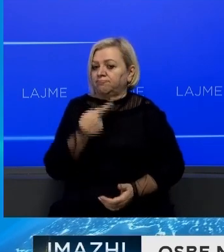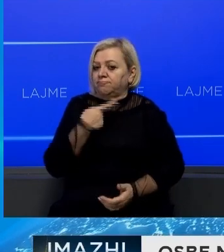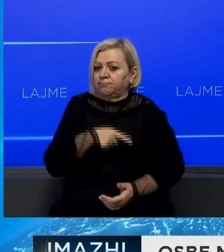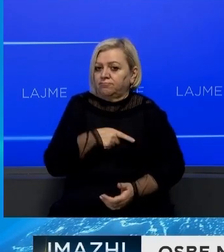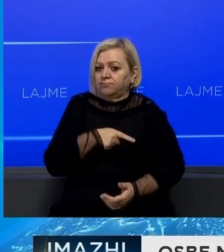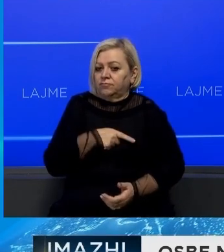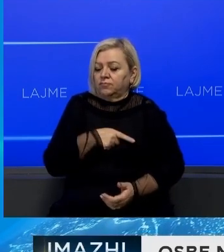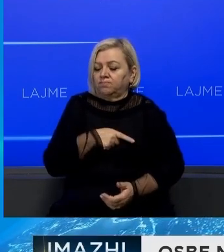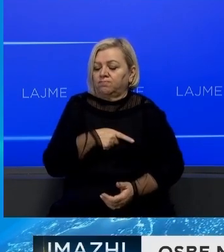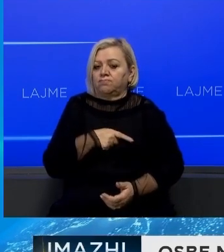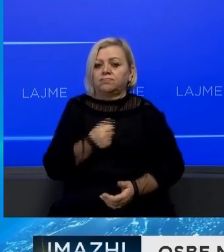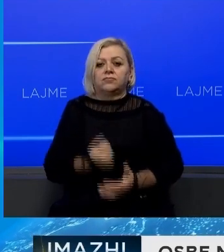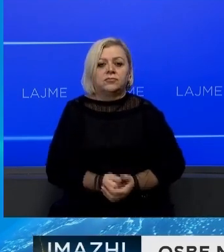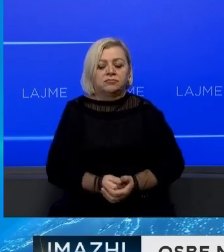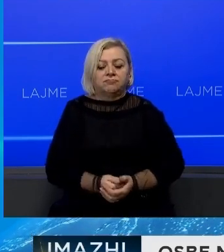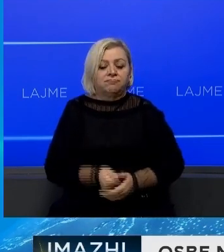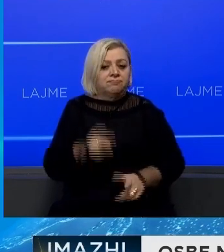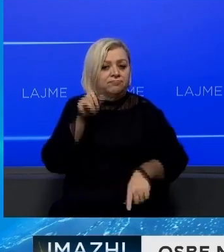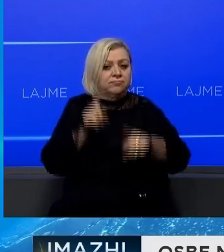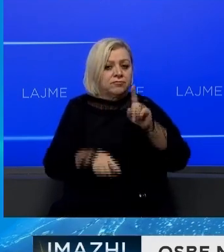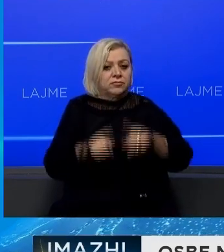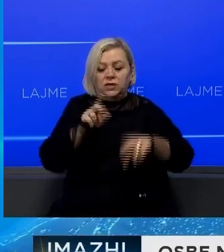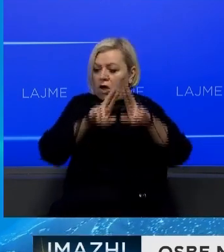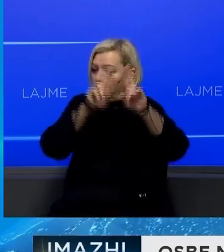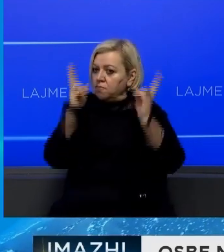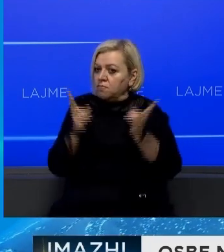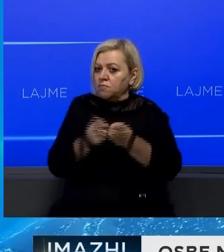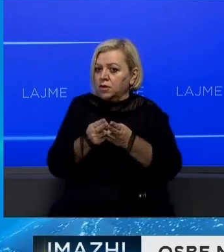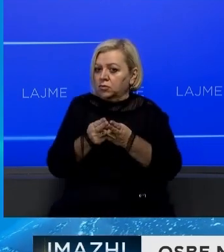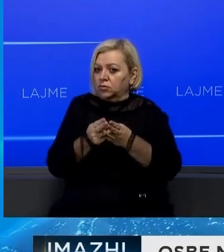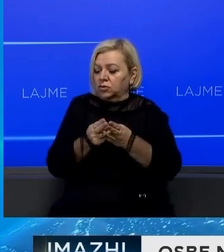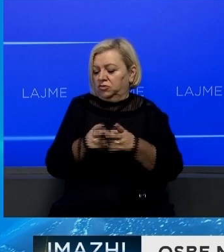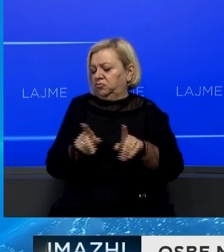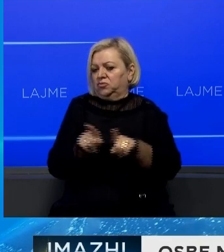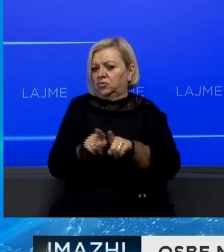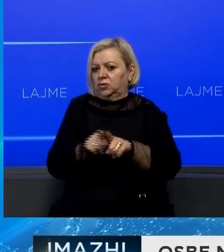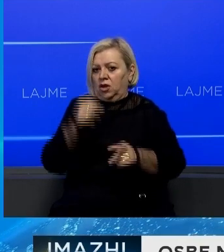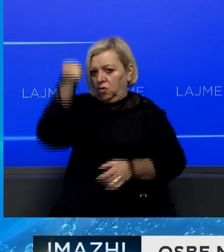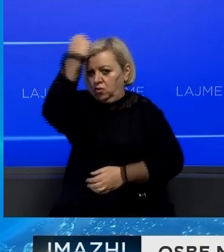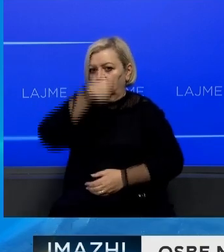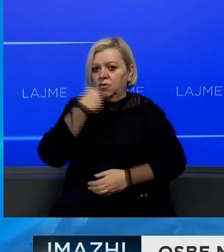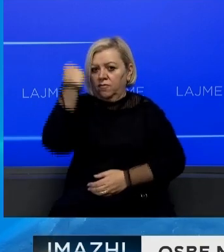Fatkeqësisht ndodh mjaft shpesh në gjithë botën, edhe në këtë pjesë të botës,